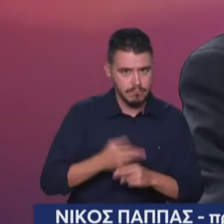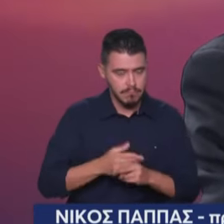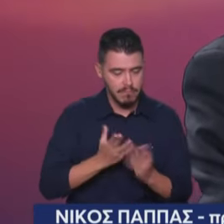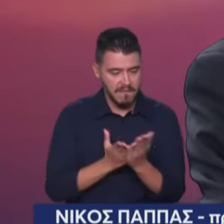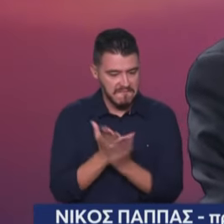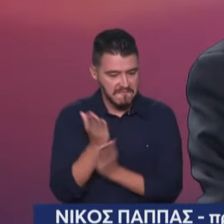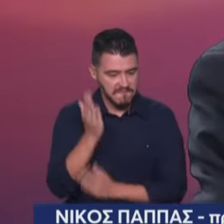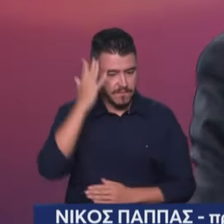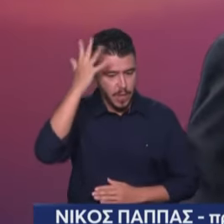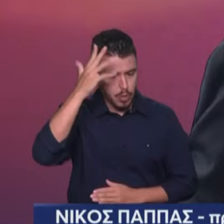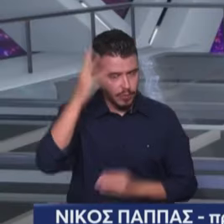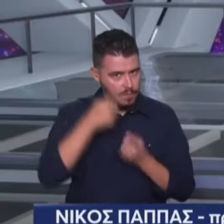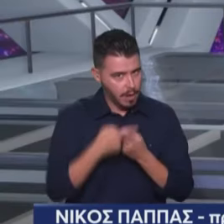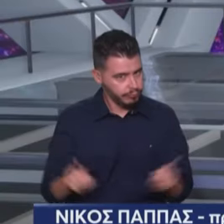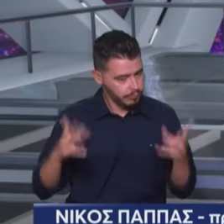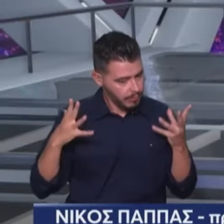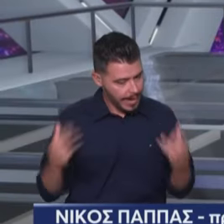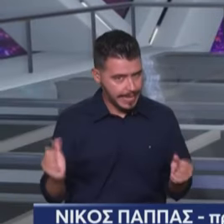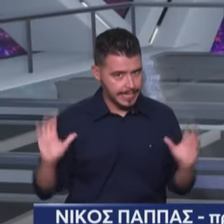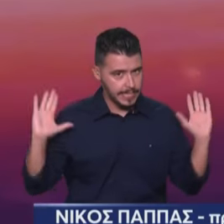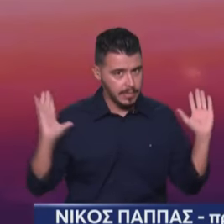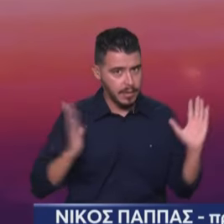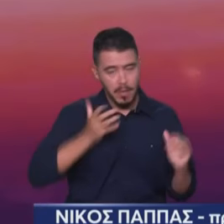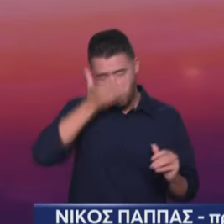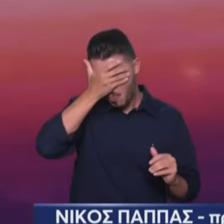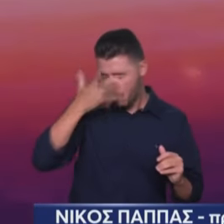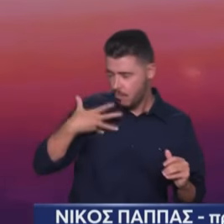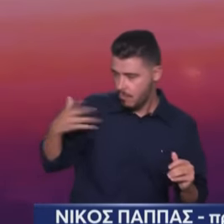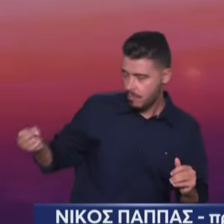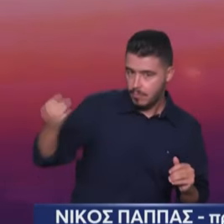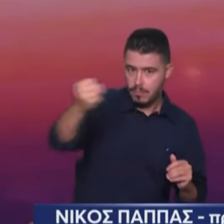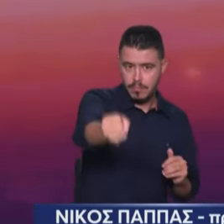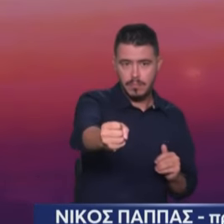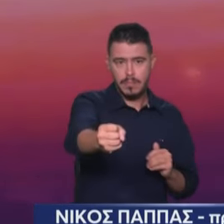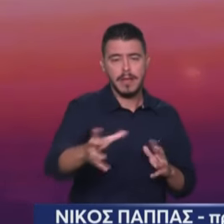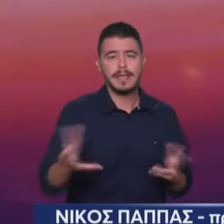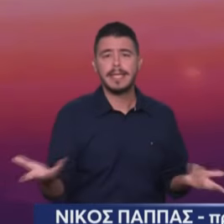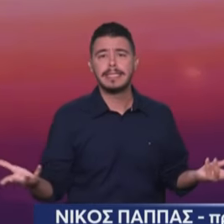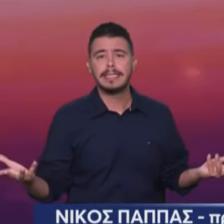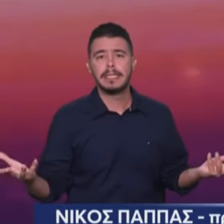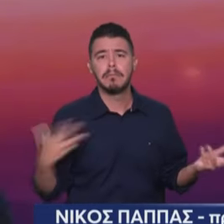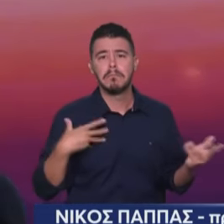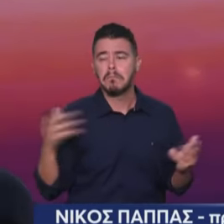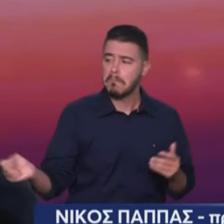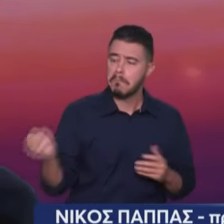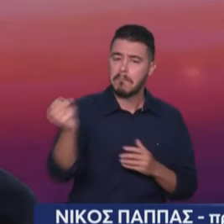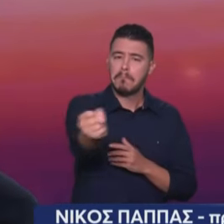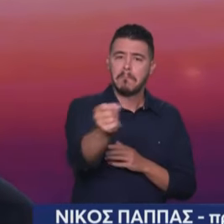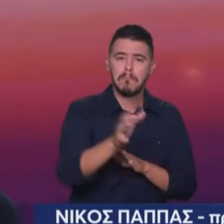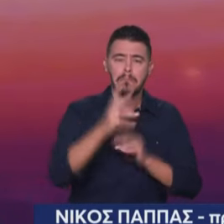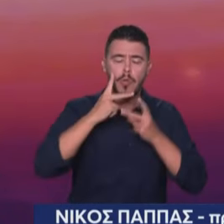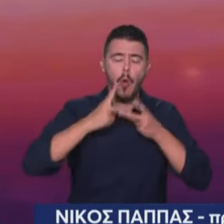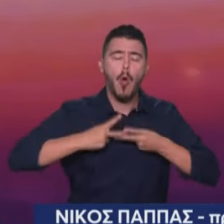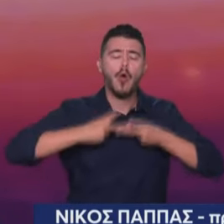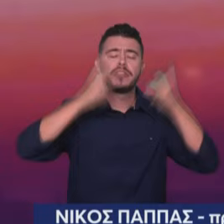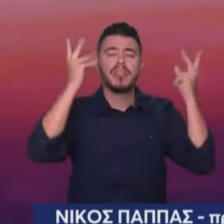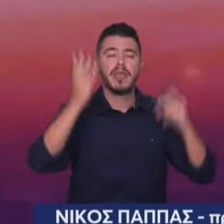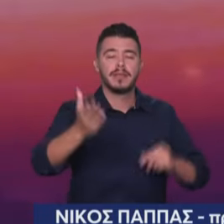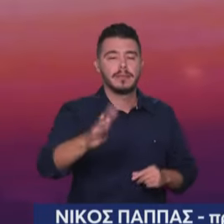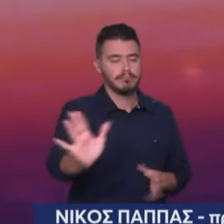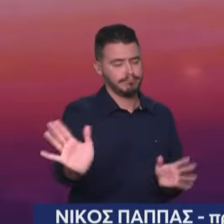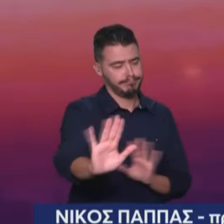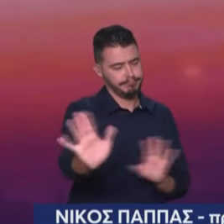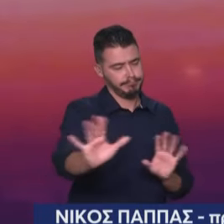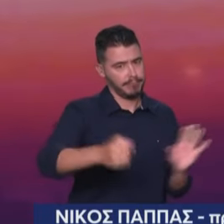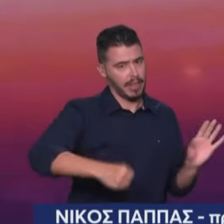δομές. Βεβαίως. Και του δόθηκε. Μια λευκό επιταγή σε έναν άνθρωπο που δεν το ξέρατε μέχρι προχτές. Μισό. Εδώ θα